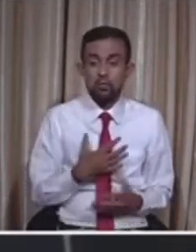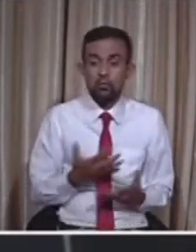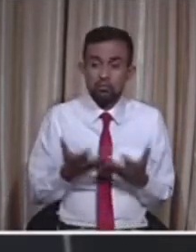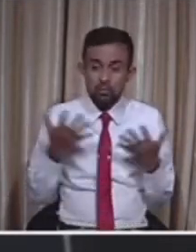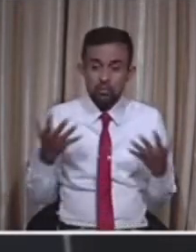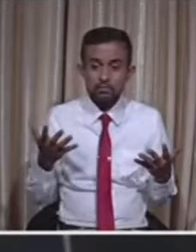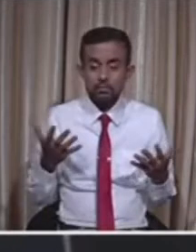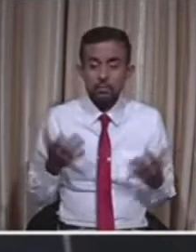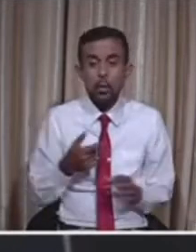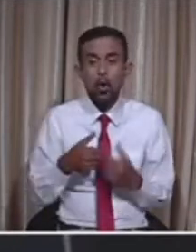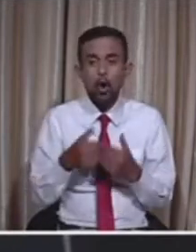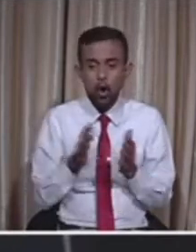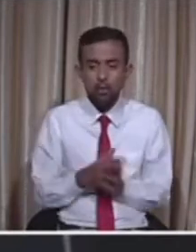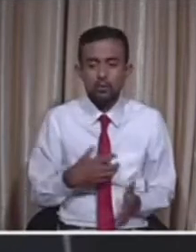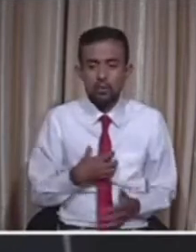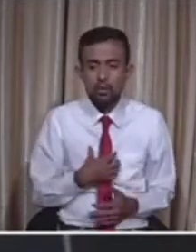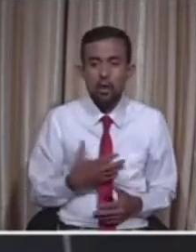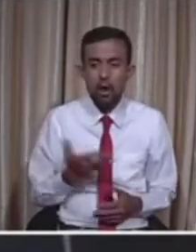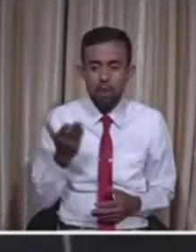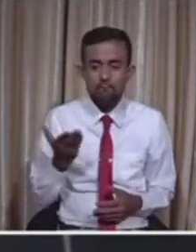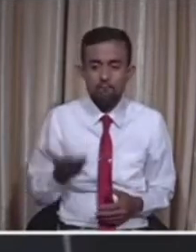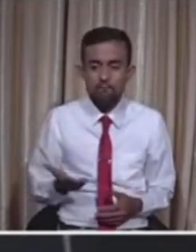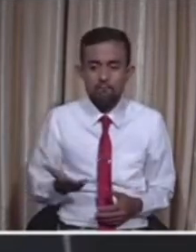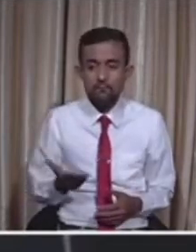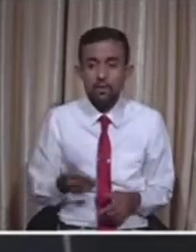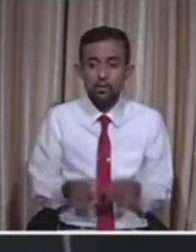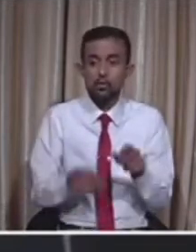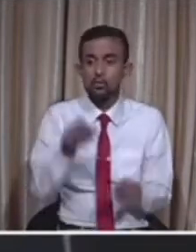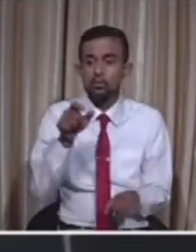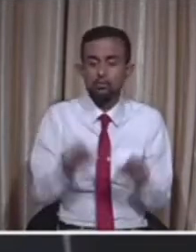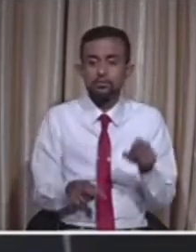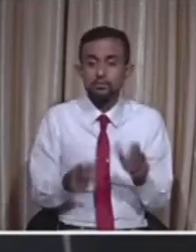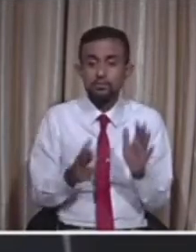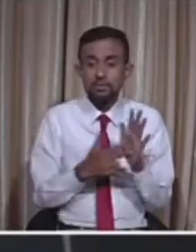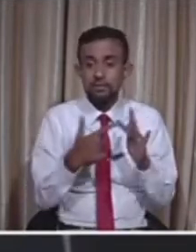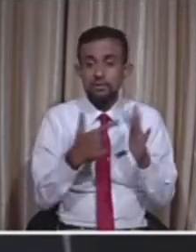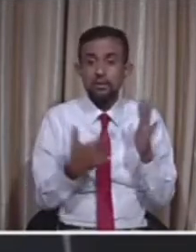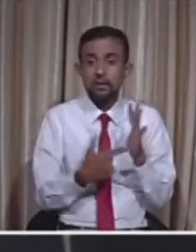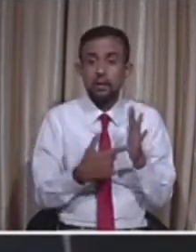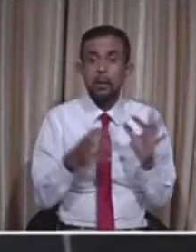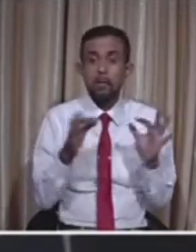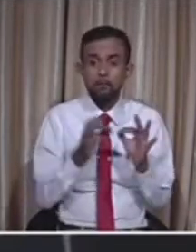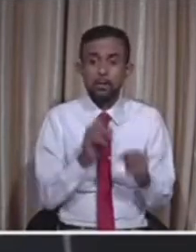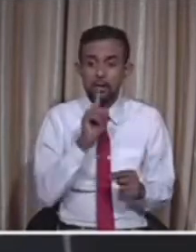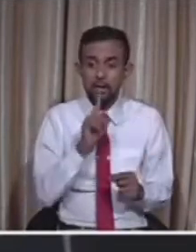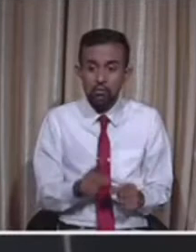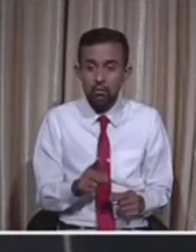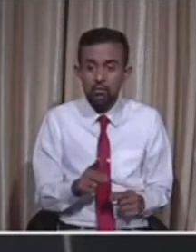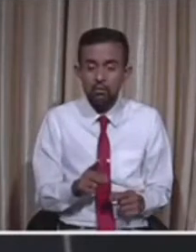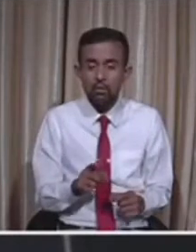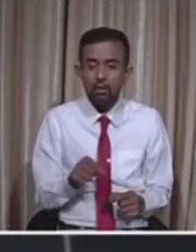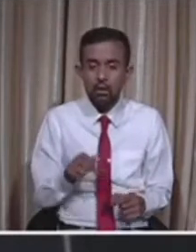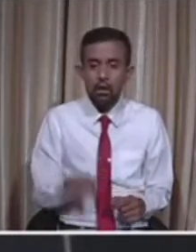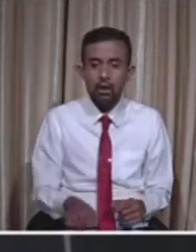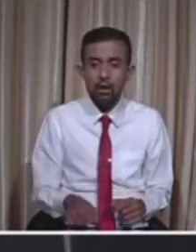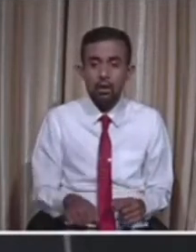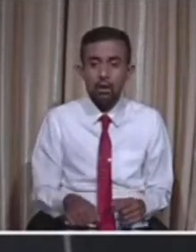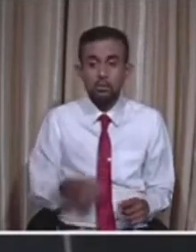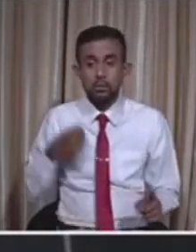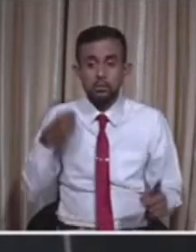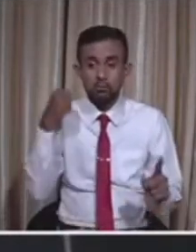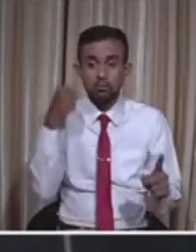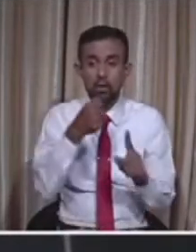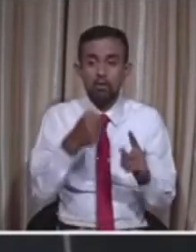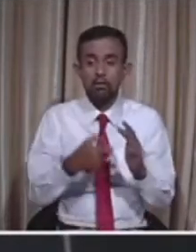හැම කෙනෙක්ම කම්පාවෙන් ඉන්නේ. ඒ කම්පාවෙන් ඉන්න ජනතාව නිට්ටඹුව කියලා කිව්වත් මම හිතනවා අද පහර දෙන